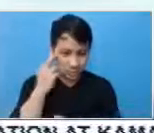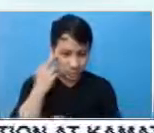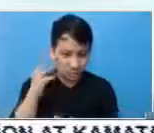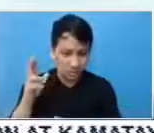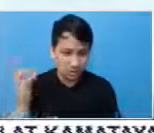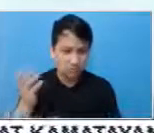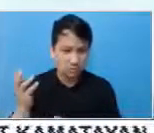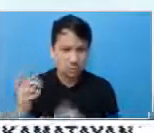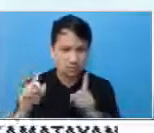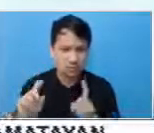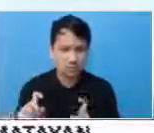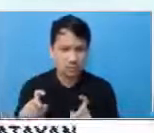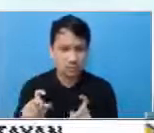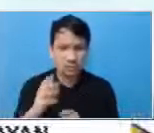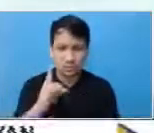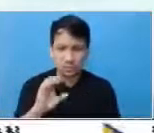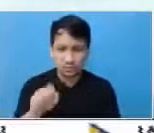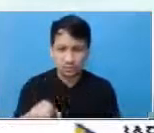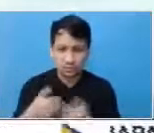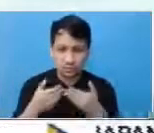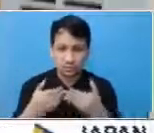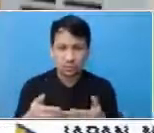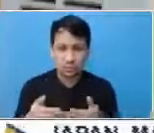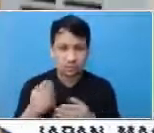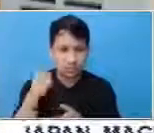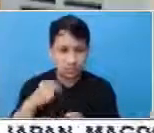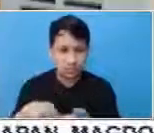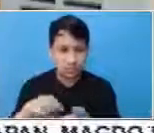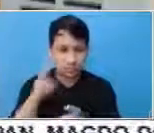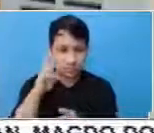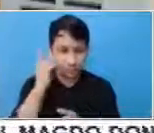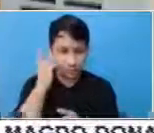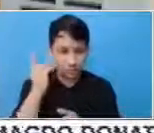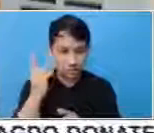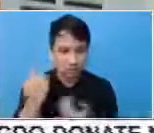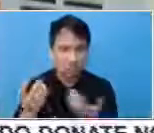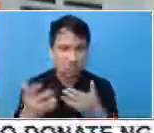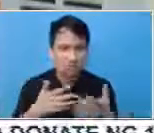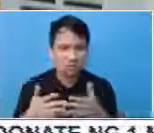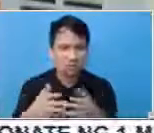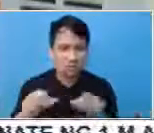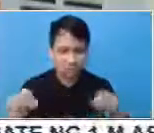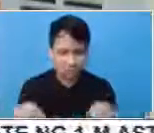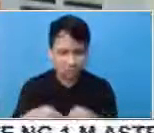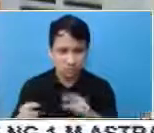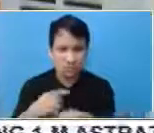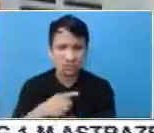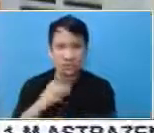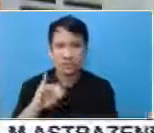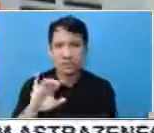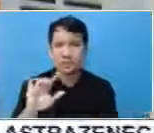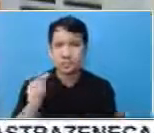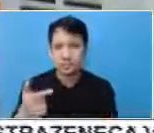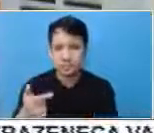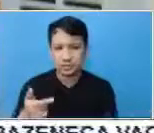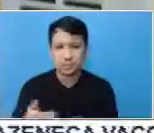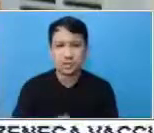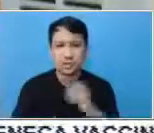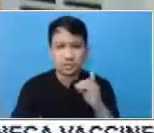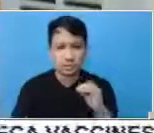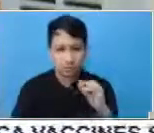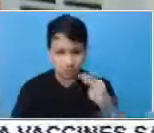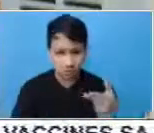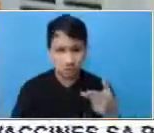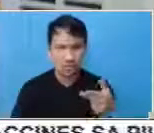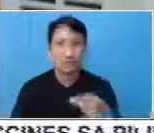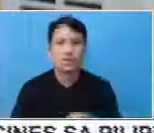A2 to A3 priority group. Gani, sa ngayon, nandito na nga tayo sa loob ng mall kung saan isasagawa yung ceremonial